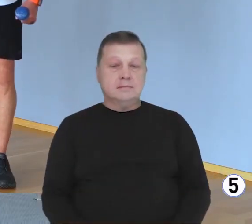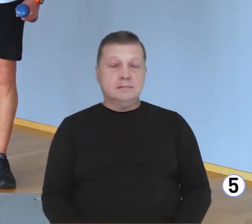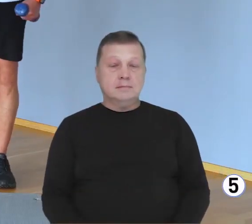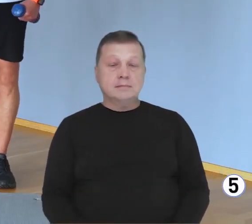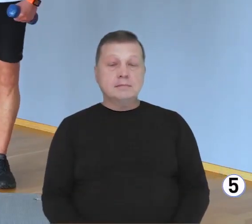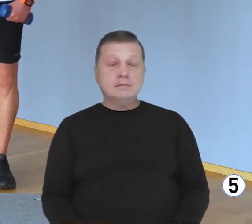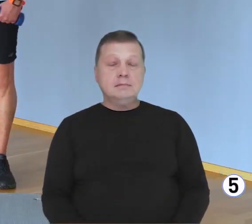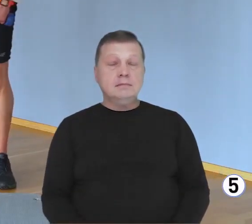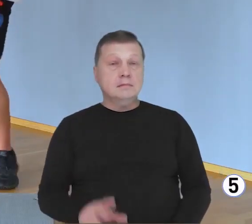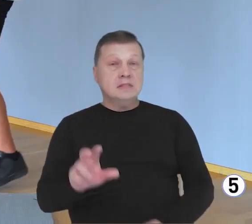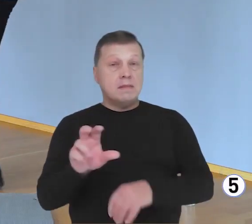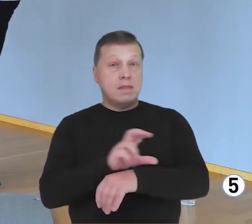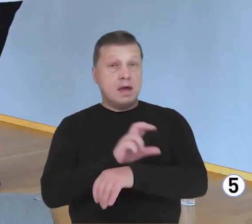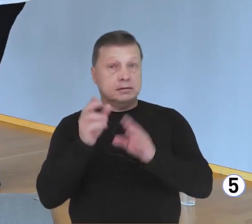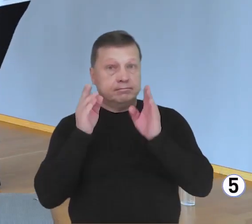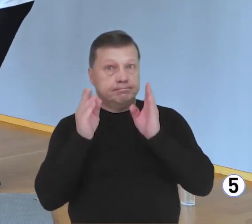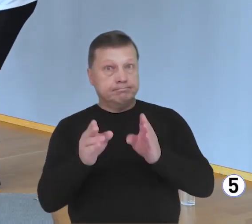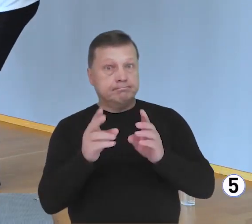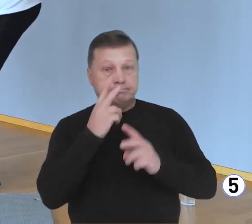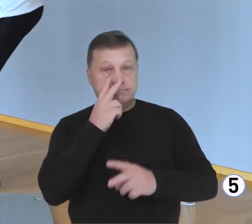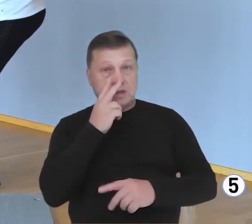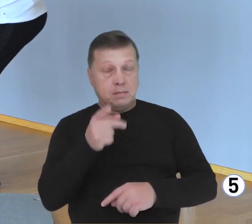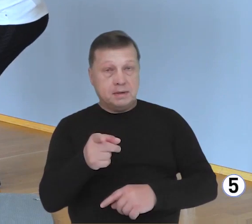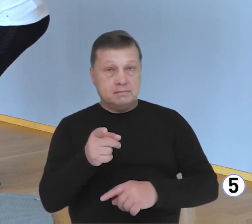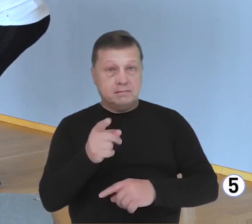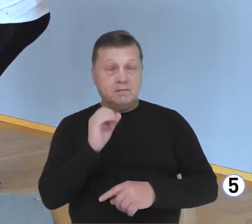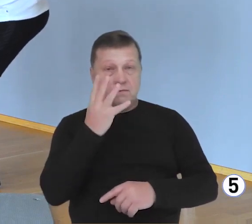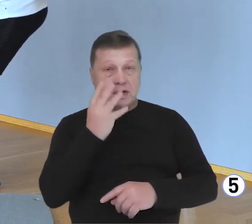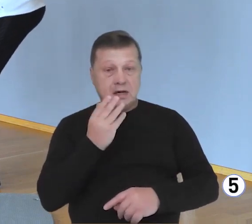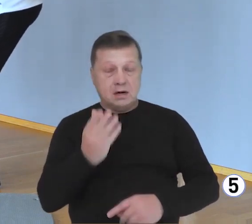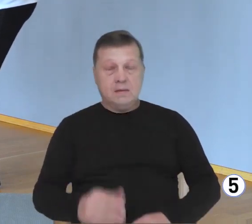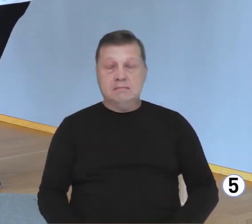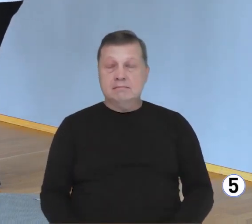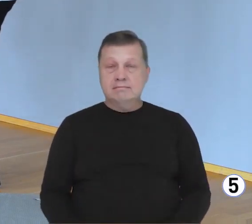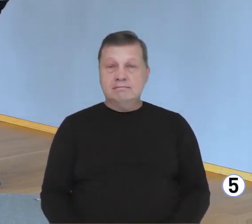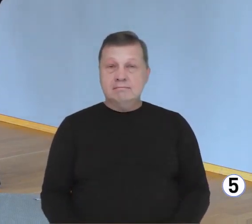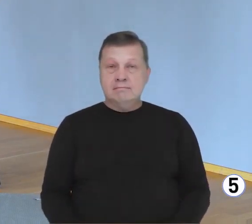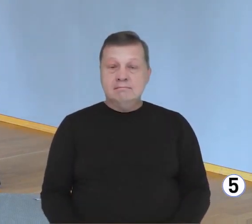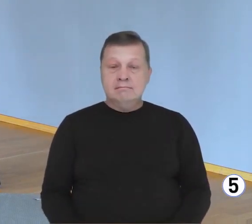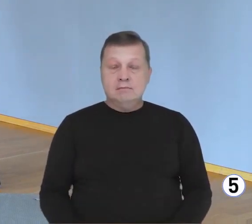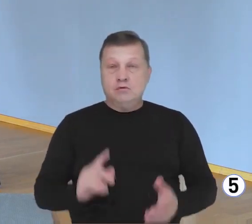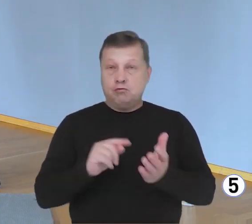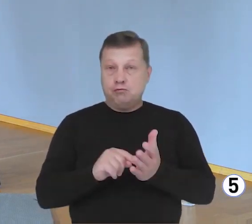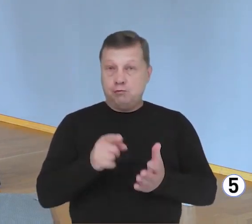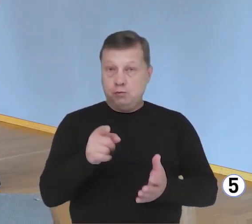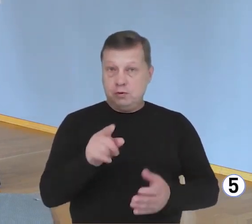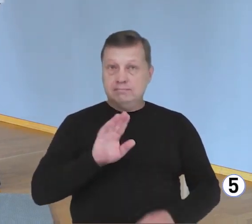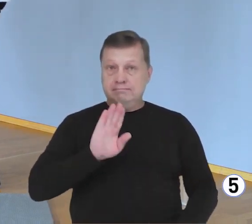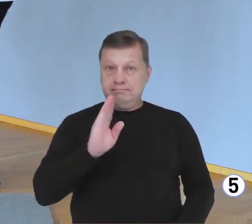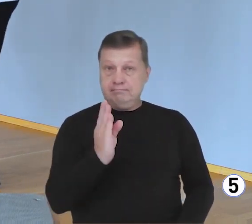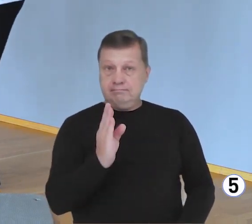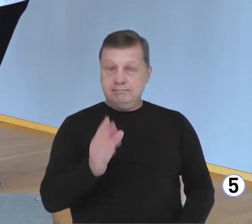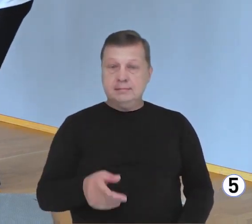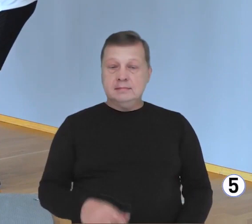góra, wydech. Skoncentruj się nad techniką. Popatrz, jak wykonuję to ćwiczenie bokiem.